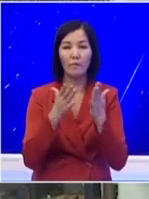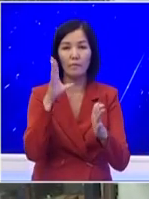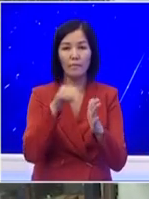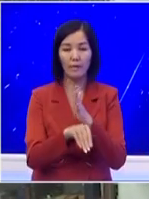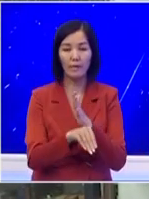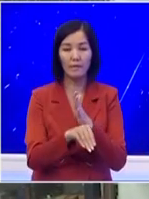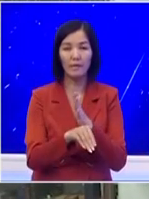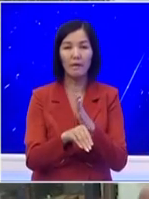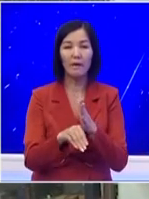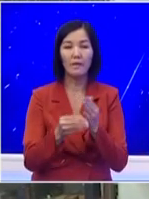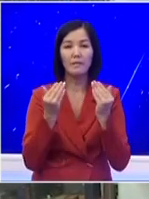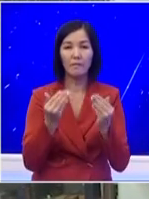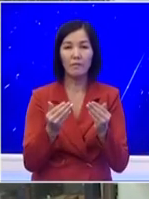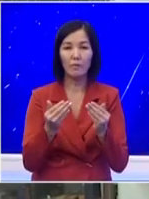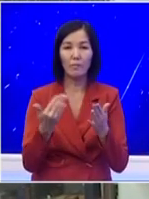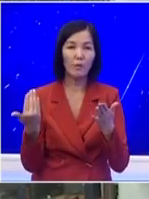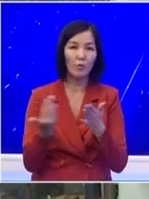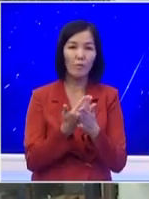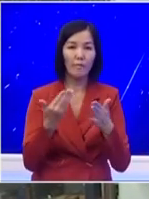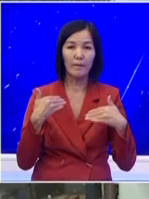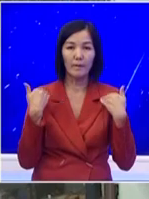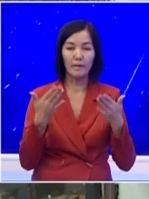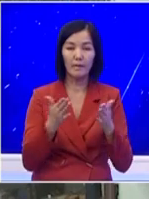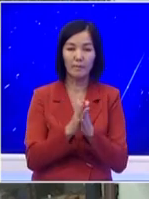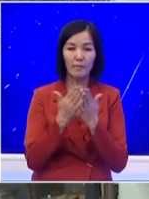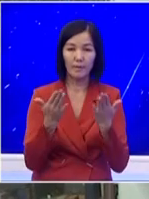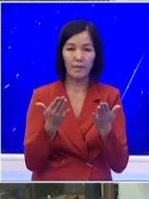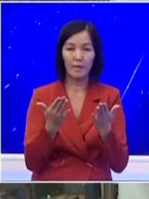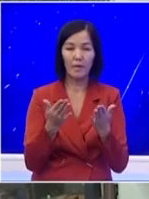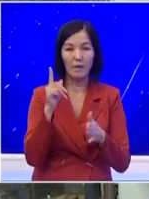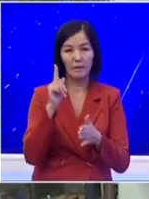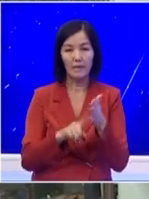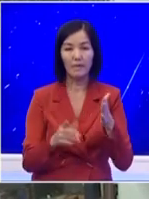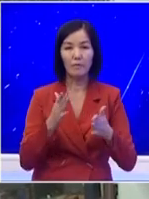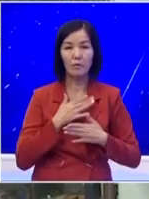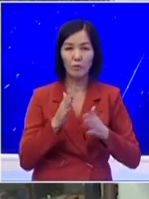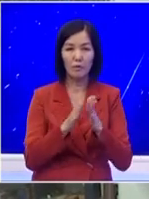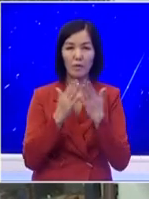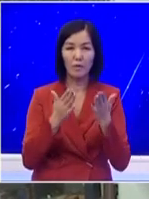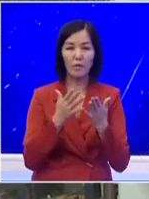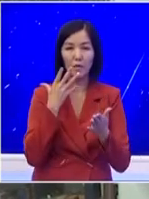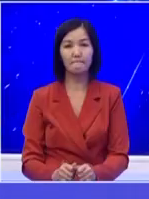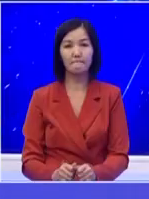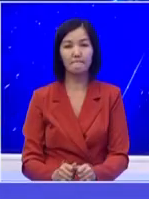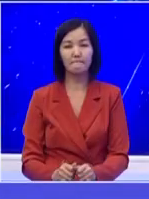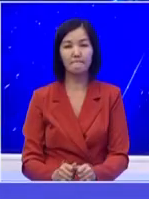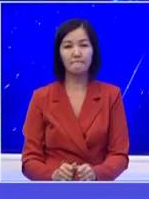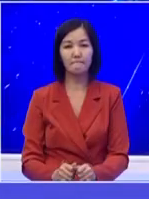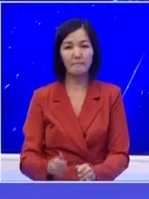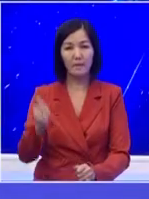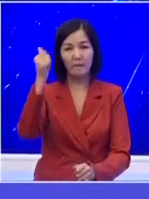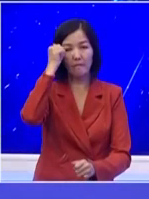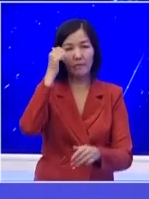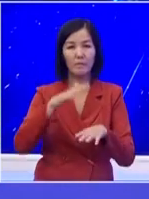Абая. И, наконец, сегодня мы представили наше детище белому свету. Надеемся, что наша книга найдет своего читателя.